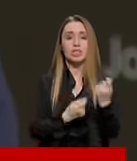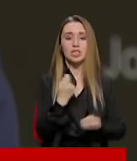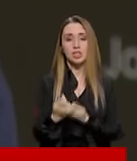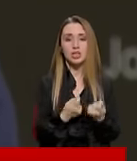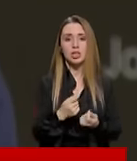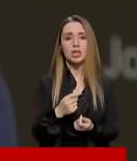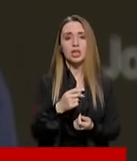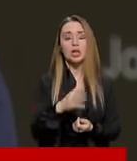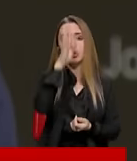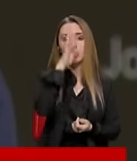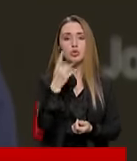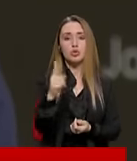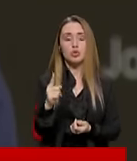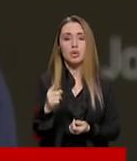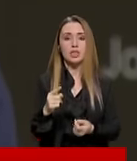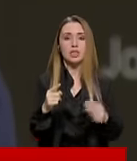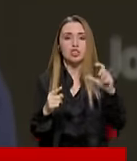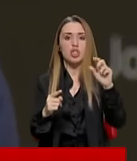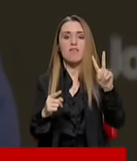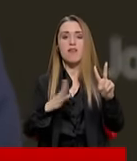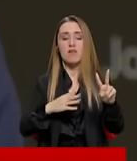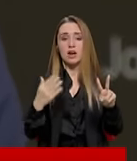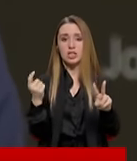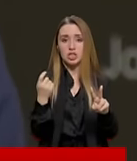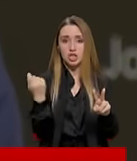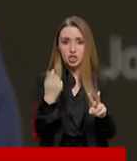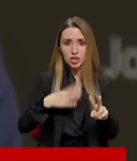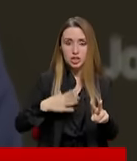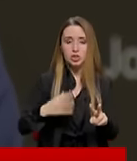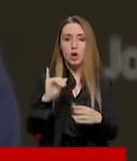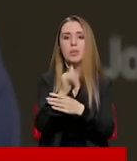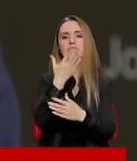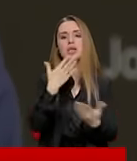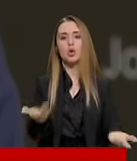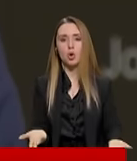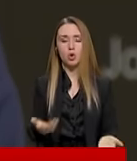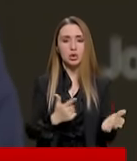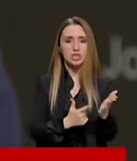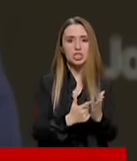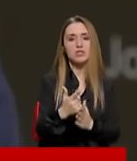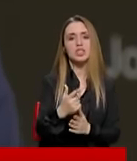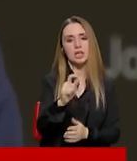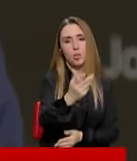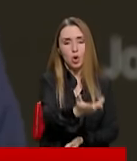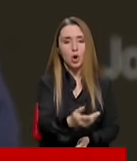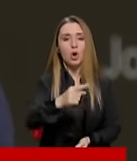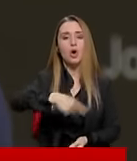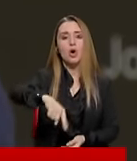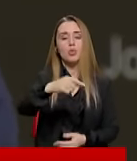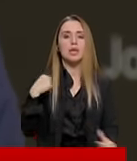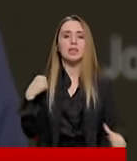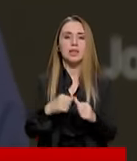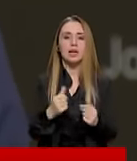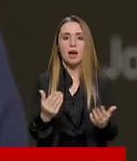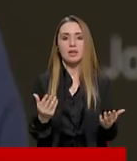3 400.000 tane bende özgeçmiş var iş talebeden ve birçoğu da mesleksiz çünkü çiftçilikten gelmiş bunları yeniden